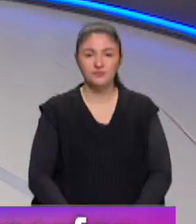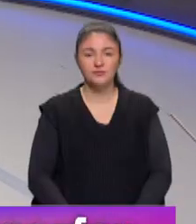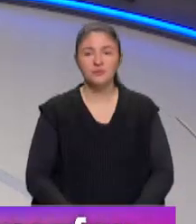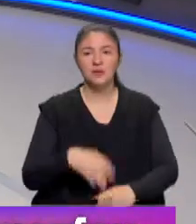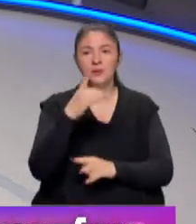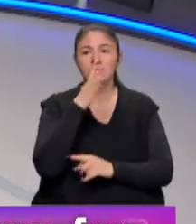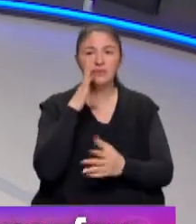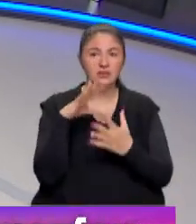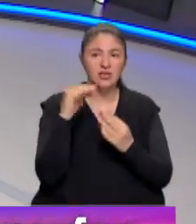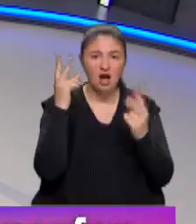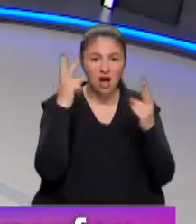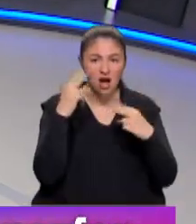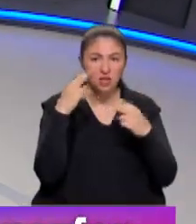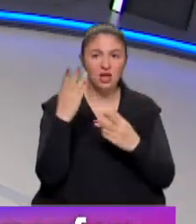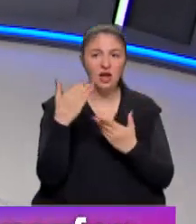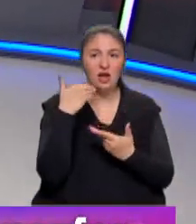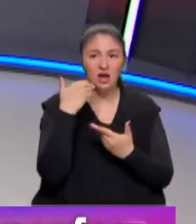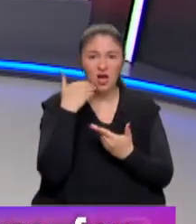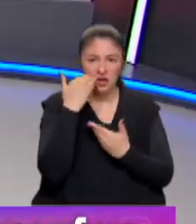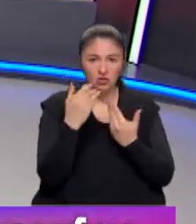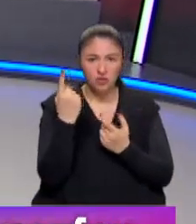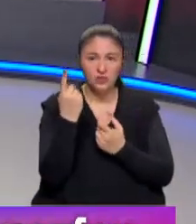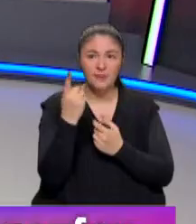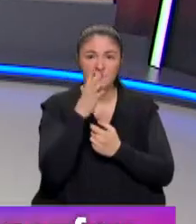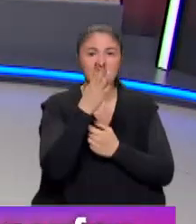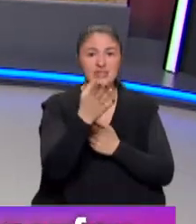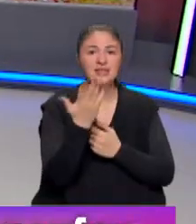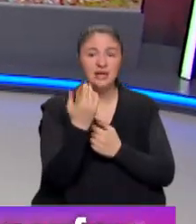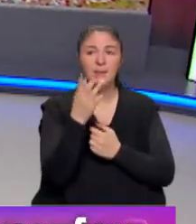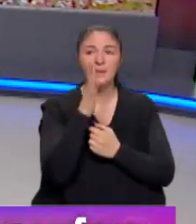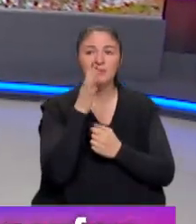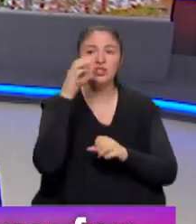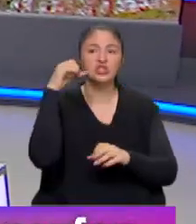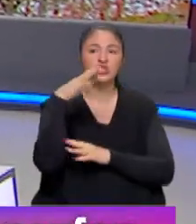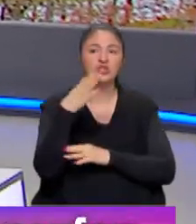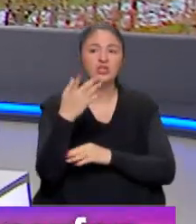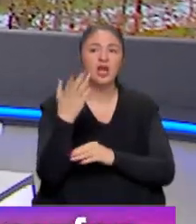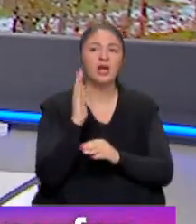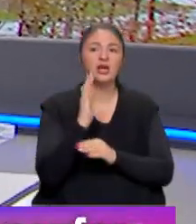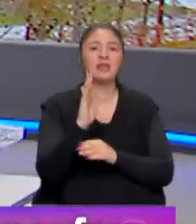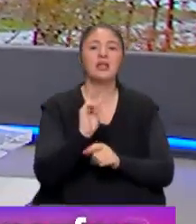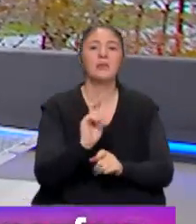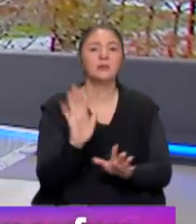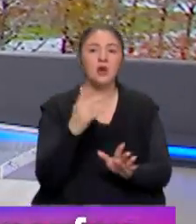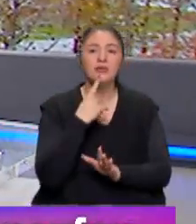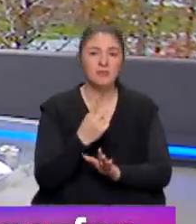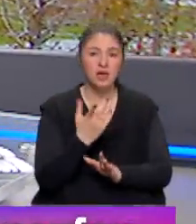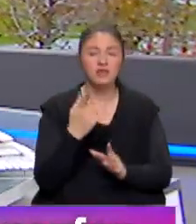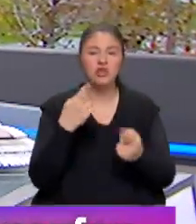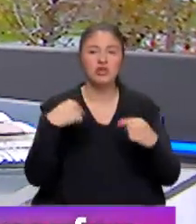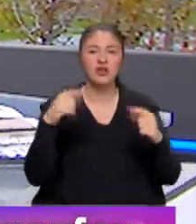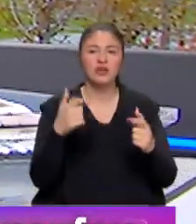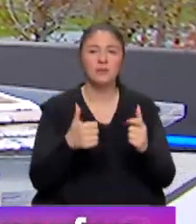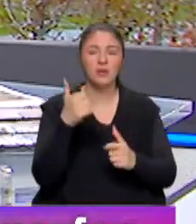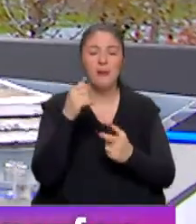Bir bilim insanı gözyaşlarını tutamıyorsa biliniz ki bilimin ışığında ilerlenmiyor. Ve şimdi Çevre ve